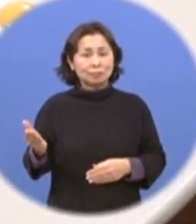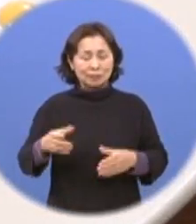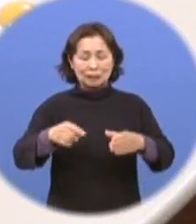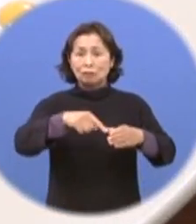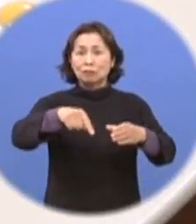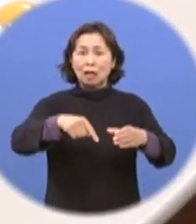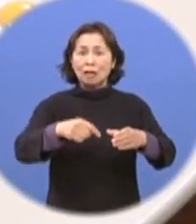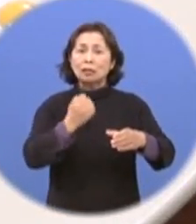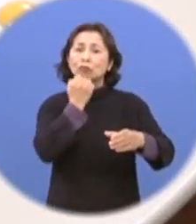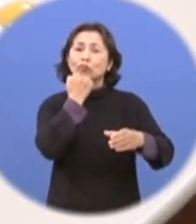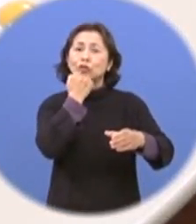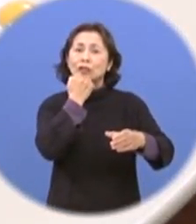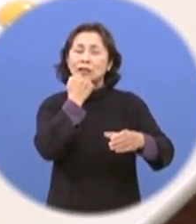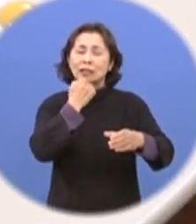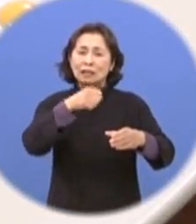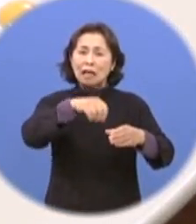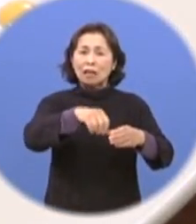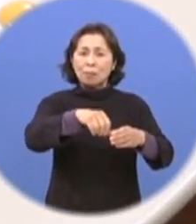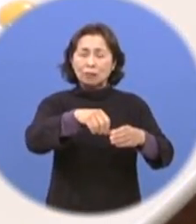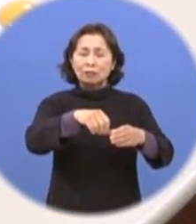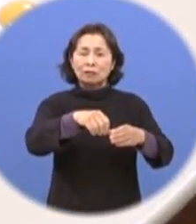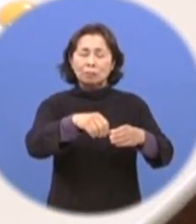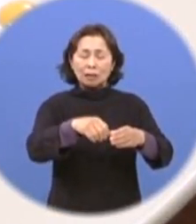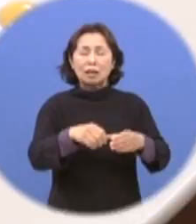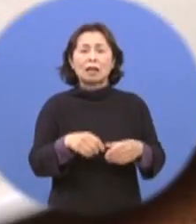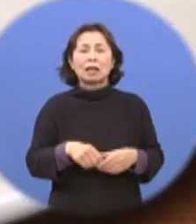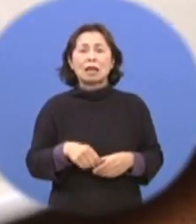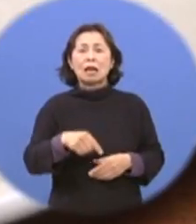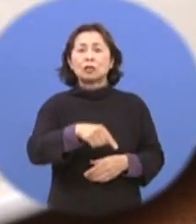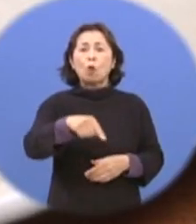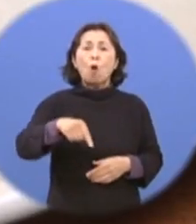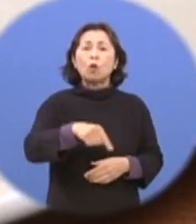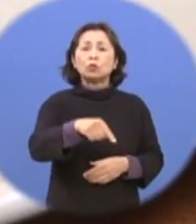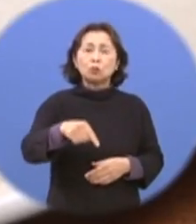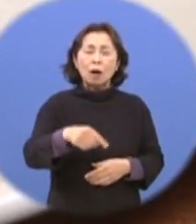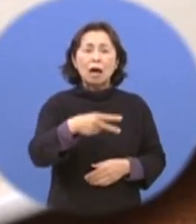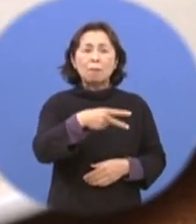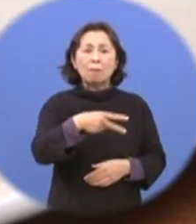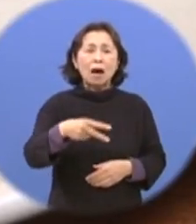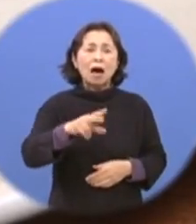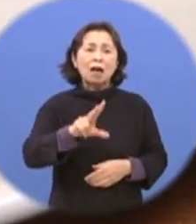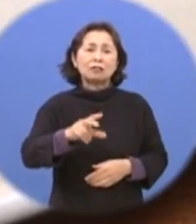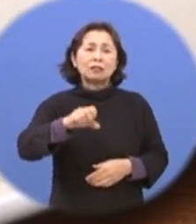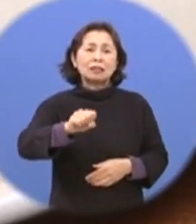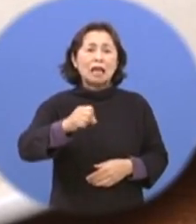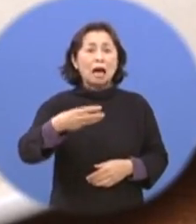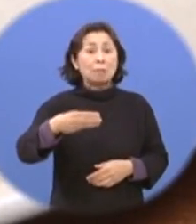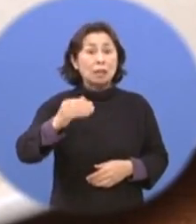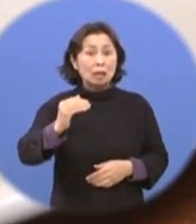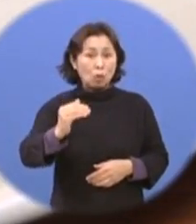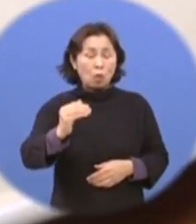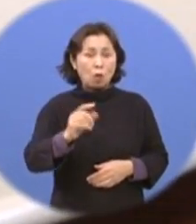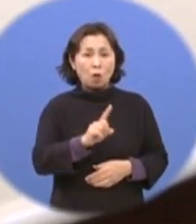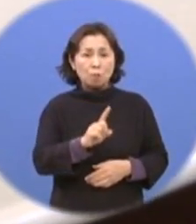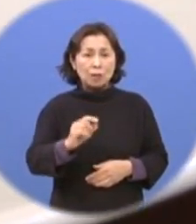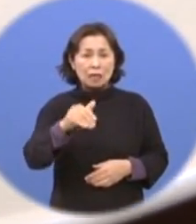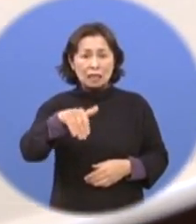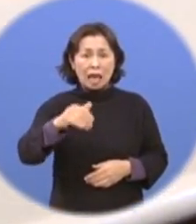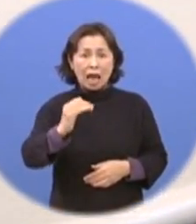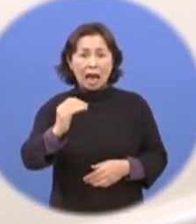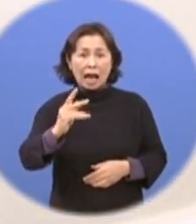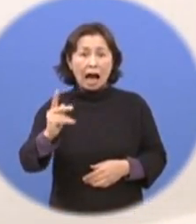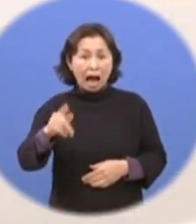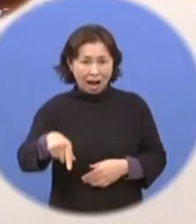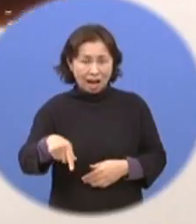合わせましたそして昨日金ひろみですねソースはですねバルサミコビネガーっていうのにオレンジのみかんのジュース